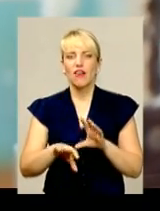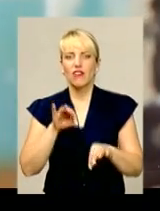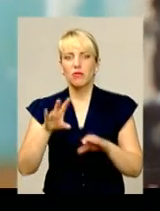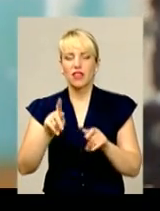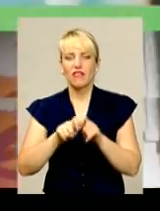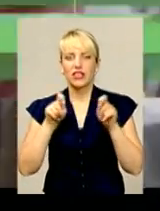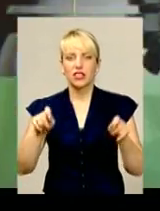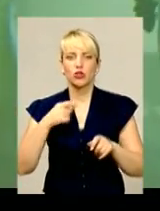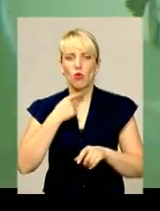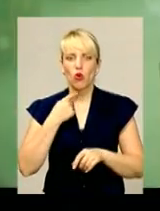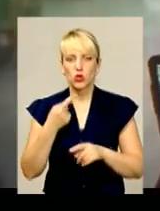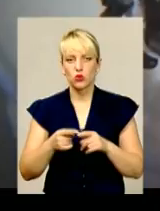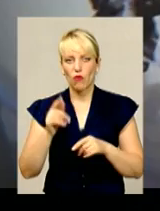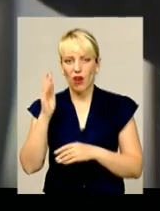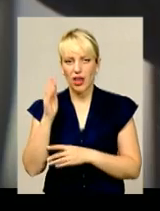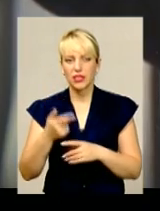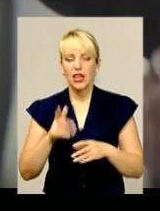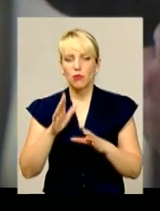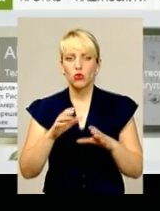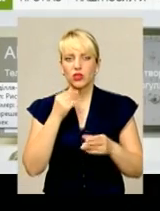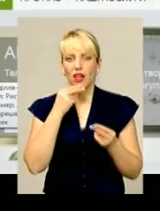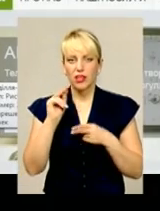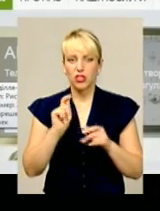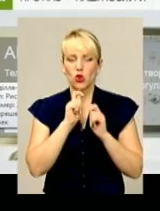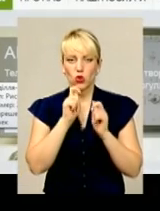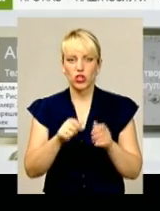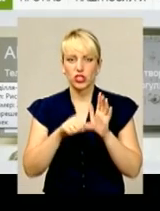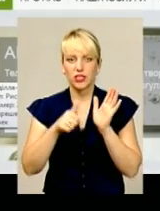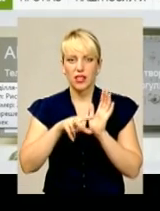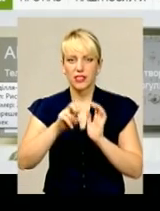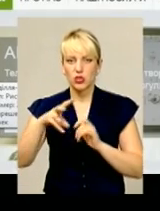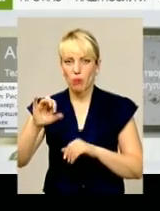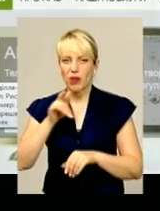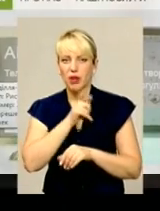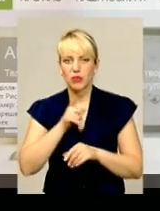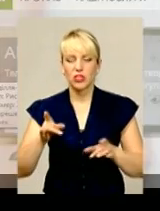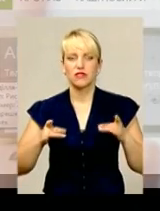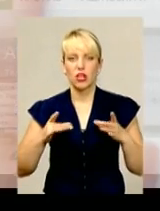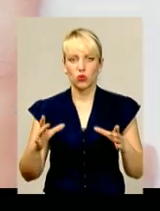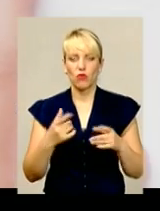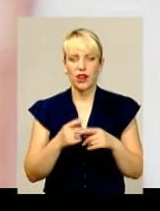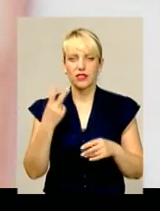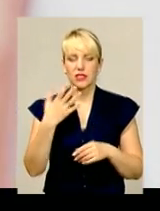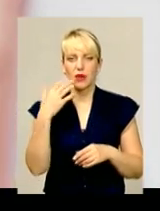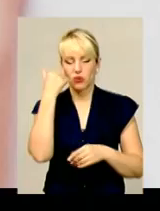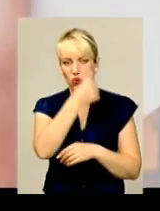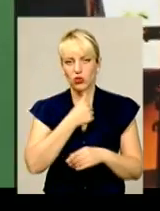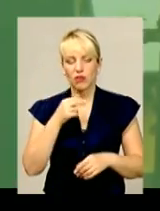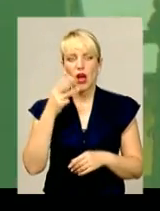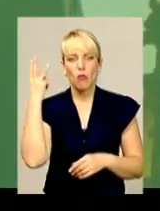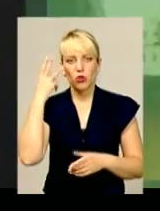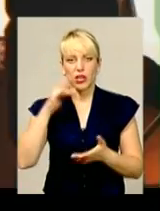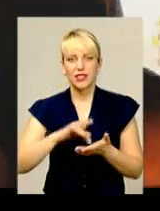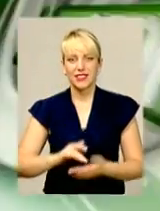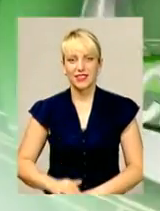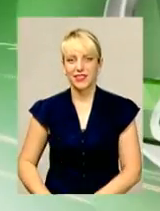А переможці фестивалю мобільних фільмів нагородять 16 листопада під час святкування 25-річчя телерадіокомпанії «Поділля Центр».